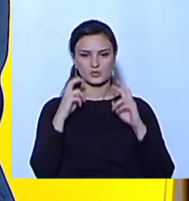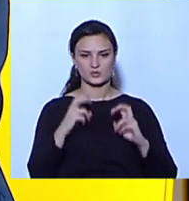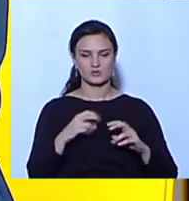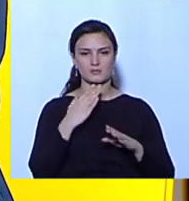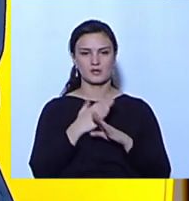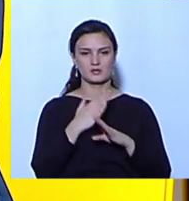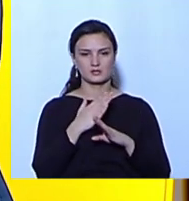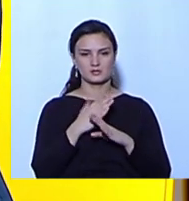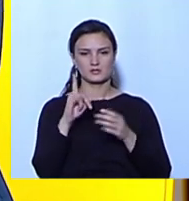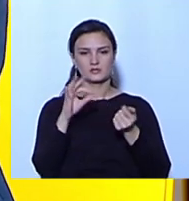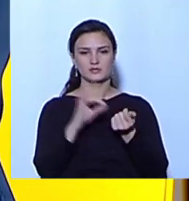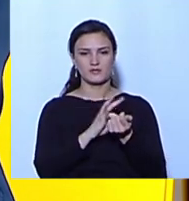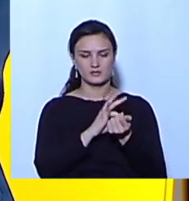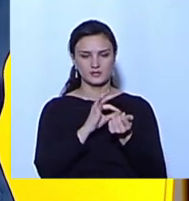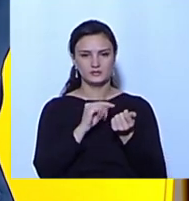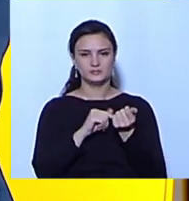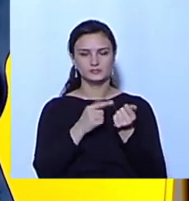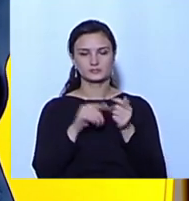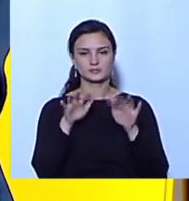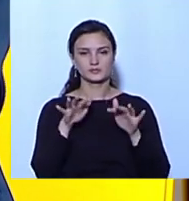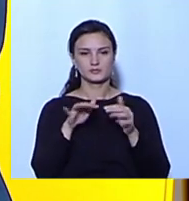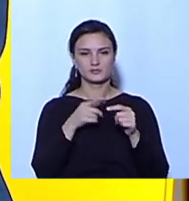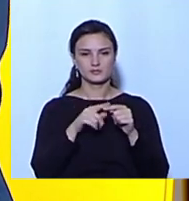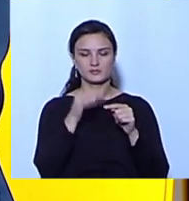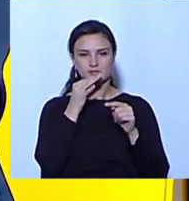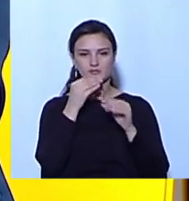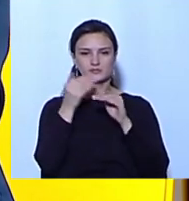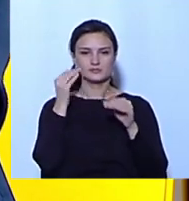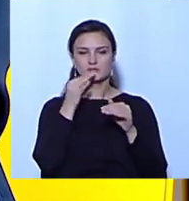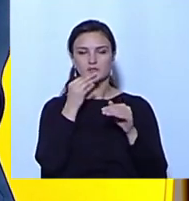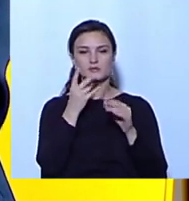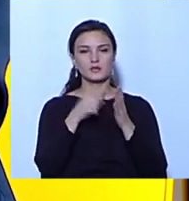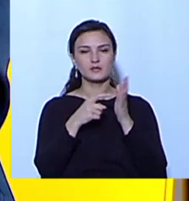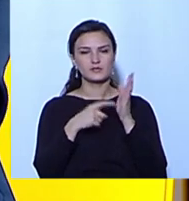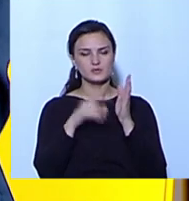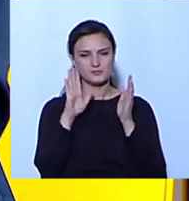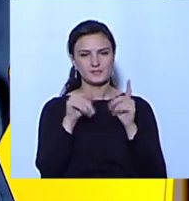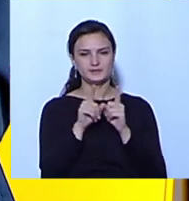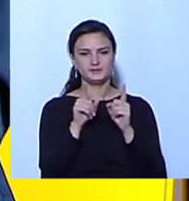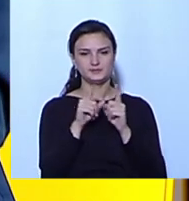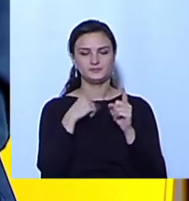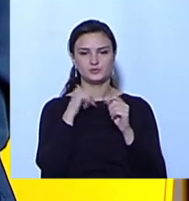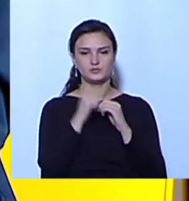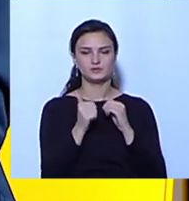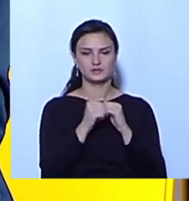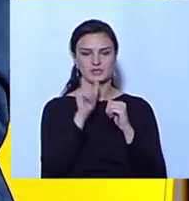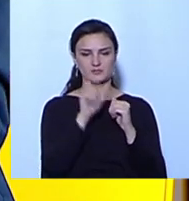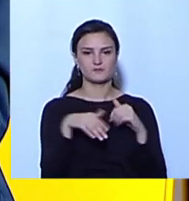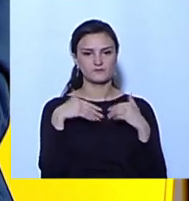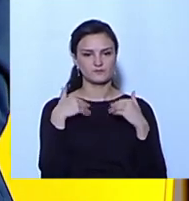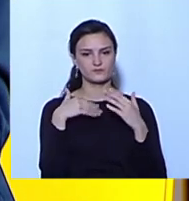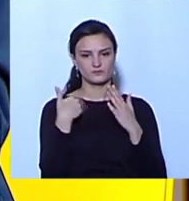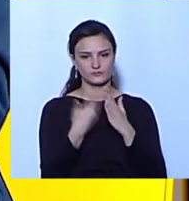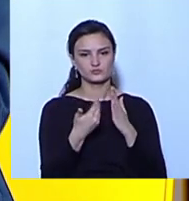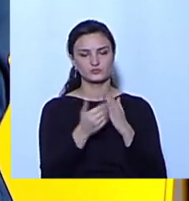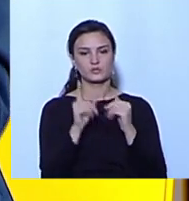არსებობს სტეროიდის შეყვანა ადგილობრივად და ახლა ნუ ოსურში აქამდე ახლა ჯერ უნდა გაარკვიოს მაინც. მე ყოველთვის ვუჩევ ადამიანს რომ